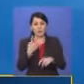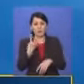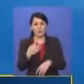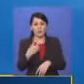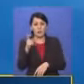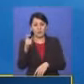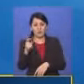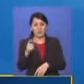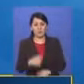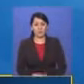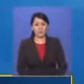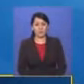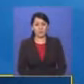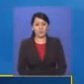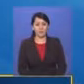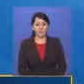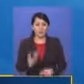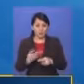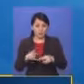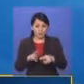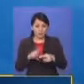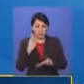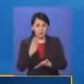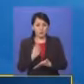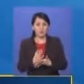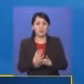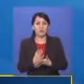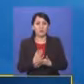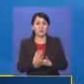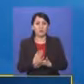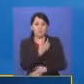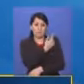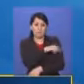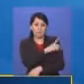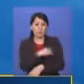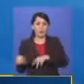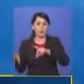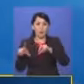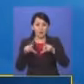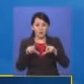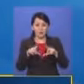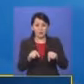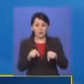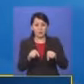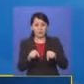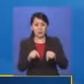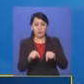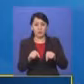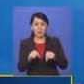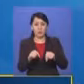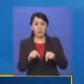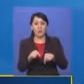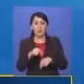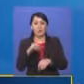заболевших. В инфекционных стационарах госпитализируются пациенты, которые имеют абсолютные показания госпитализации, а именно снижение сатурации кислорода